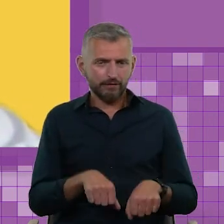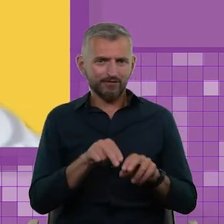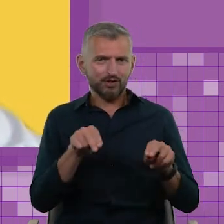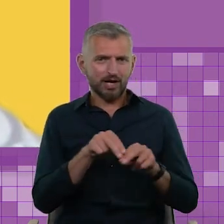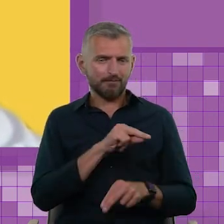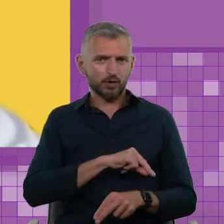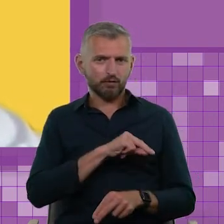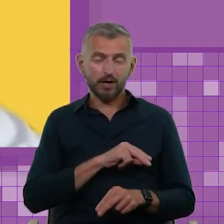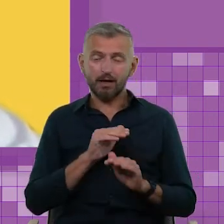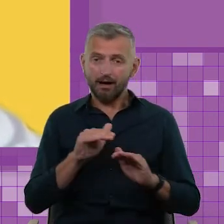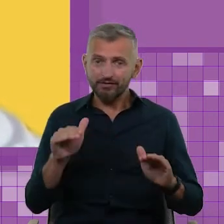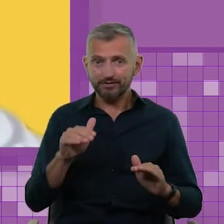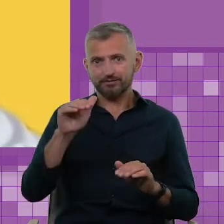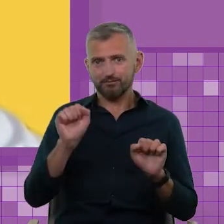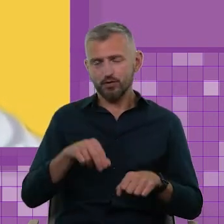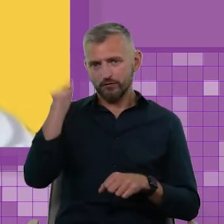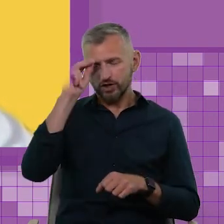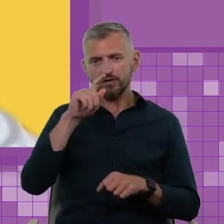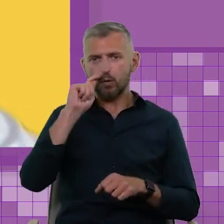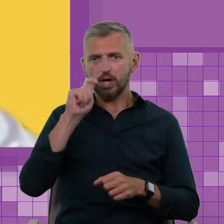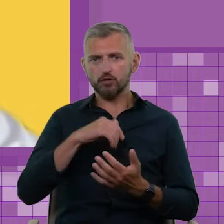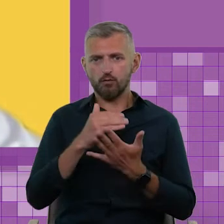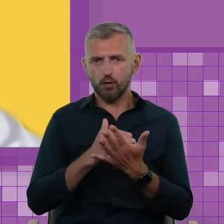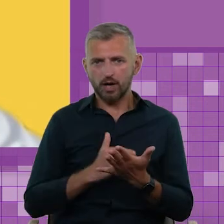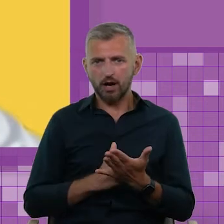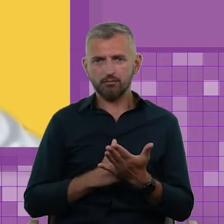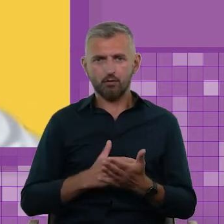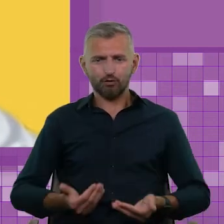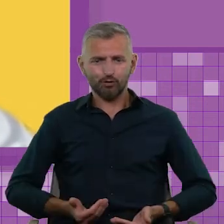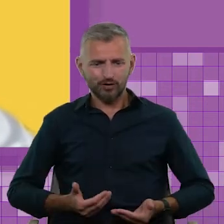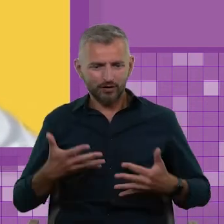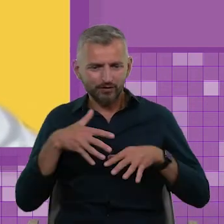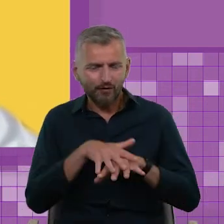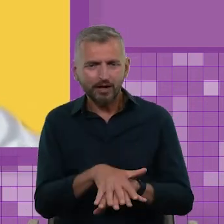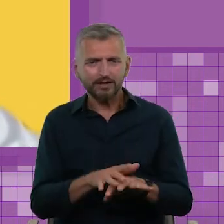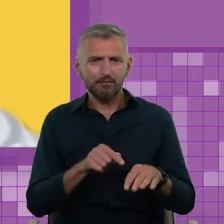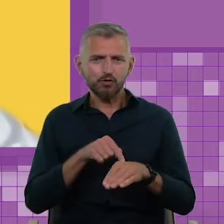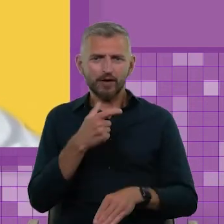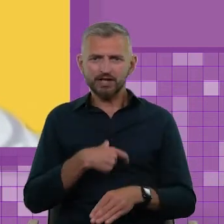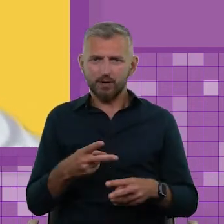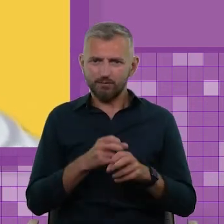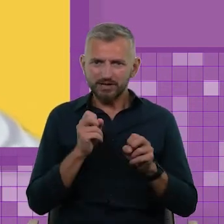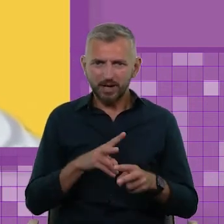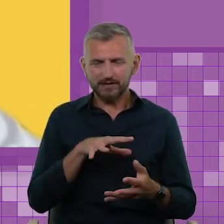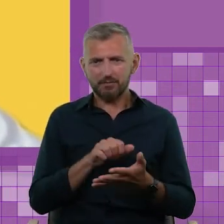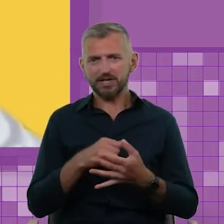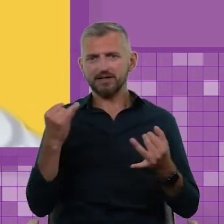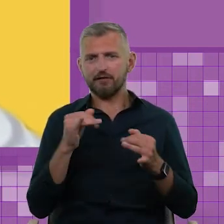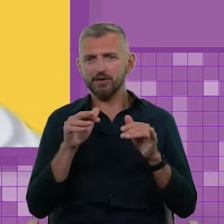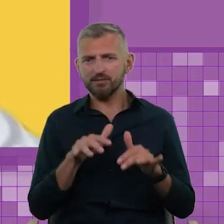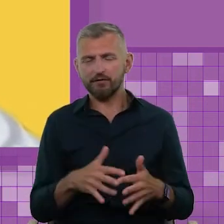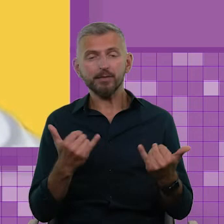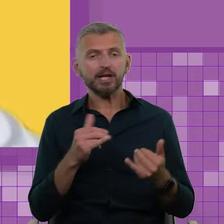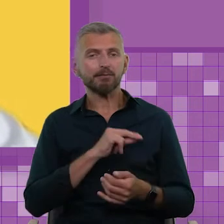працювати, а діткам вчитися, да, за українською програмою, соціалізуватися, почувати себе в безпеці, займатися цікавими справами. Зараз